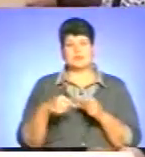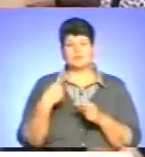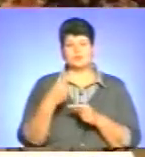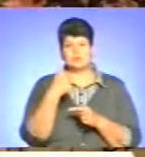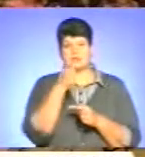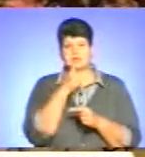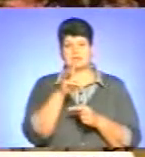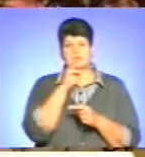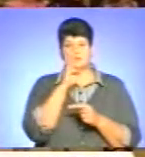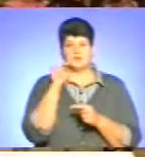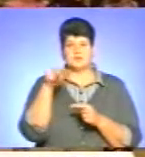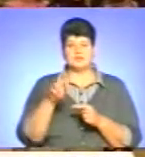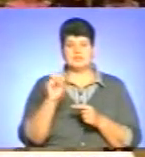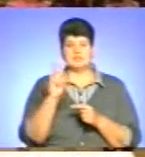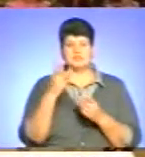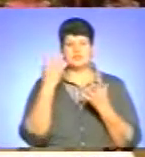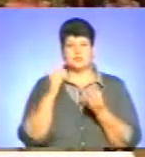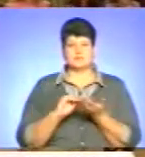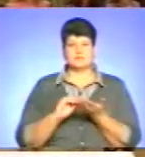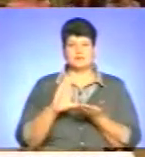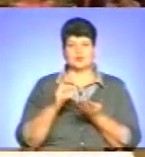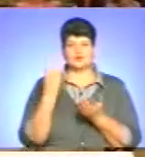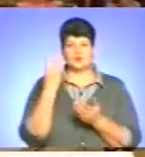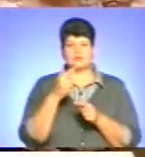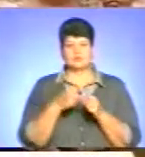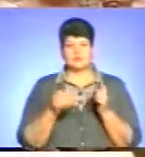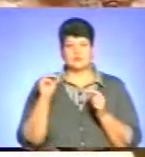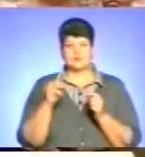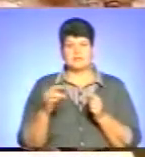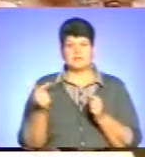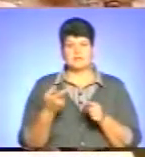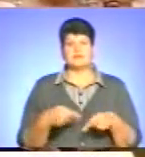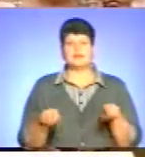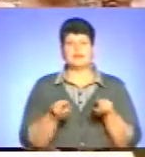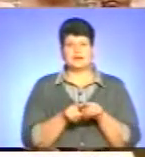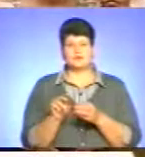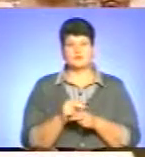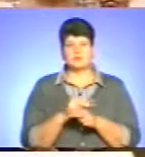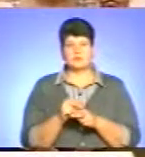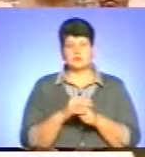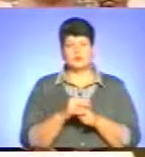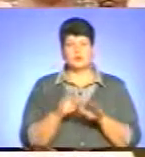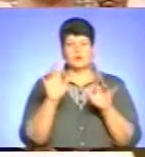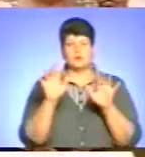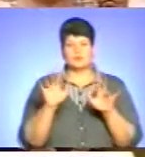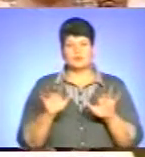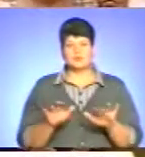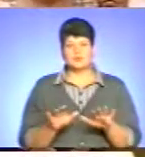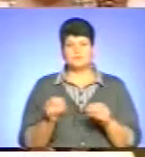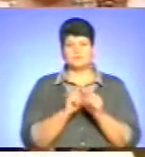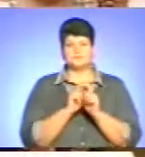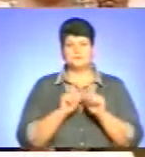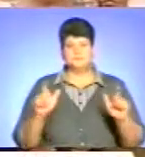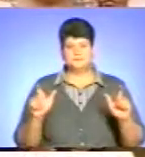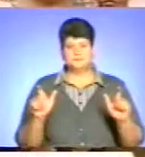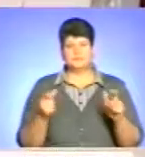у 2013-му ще зростуть до 3,5 тисячі гривень. Також капітально відремонтують та комп'ютеризують державним коштом школи, в